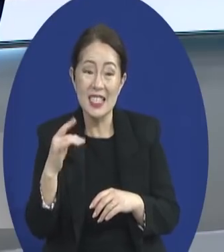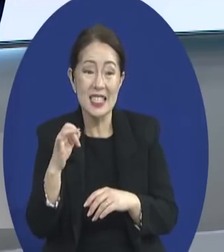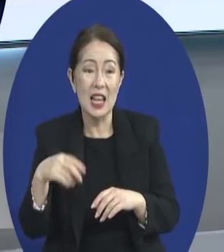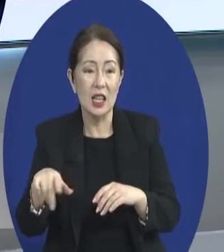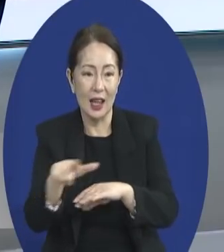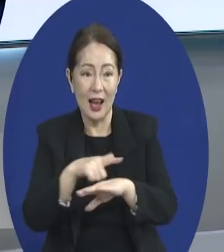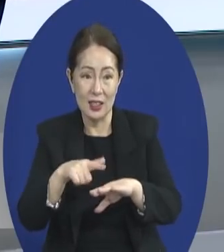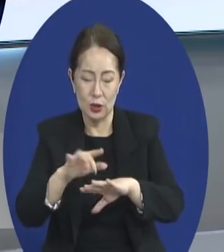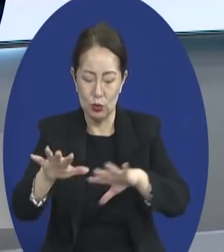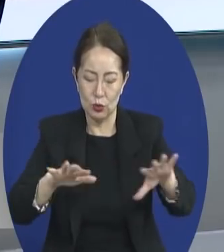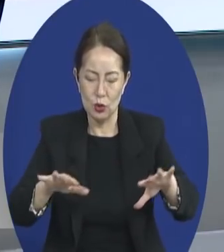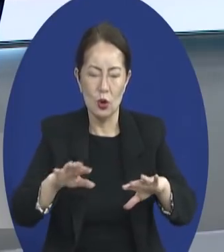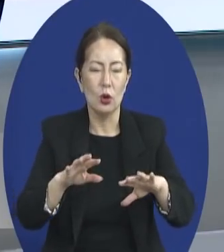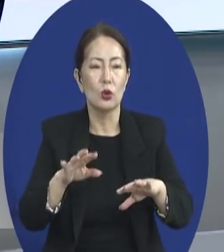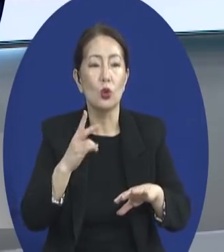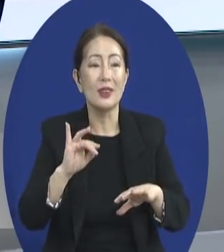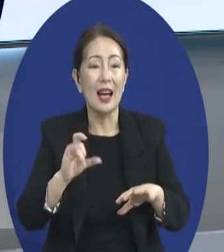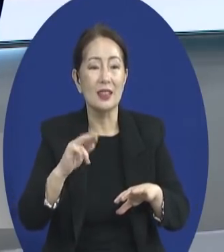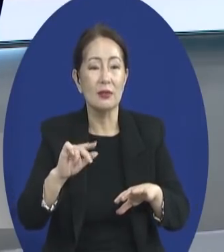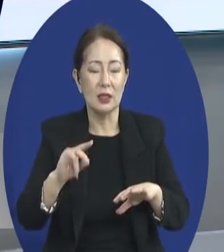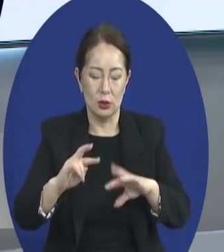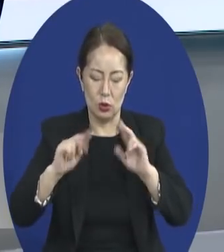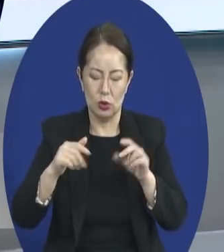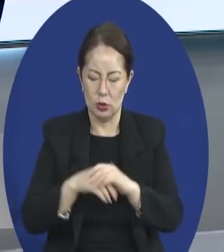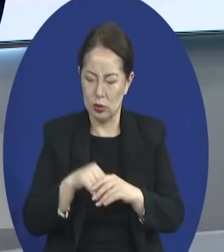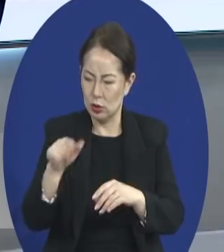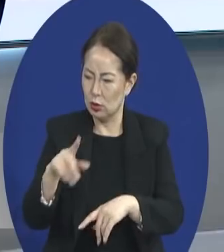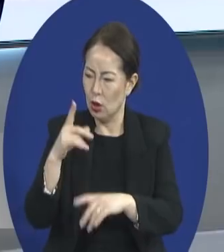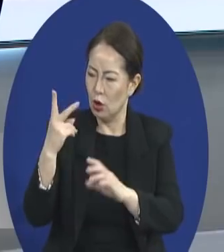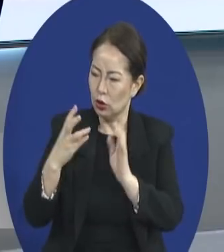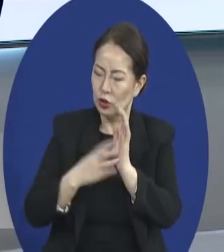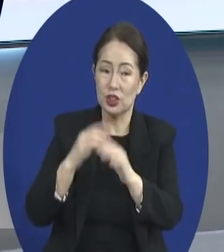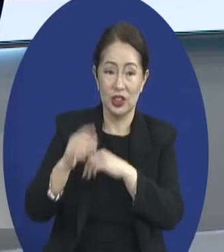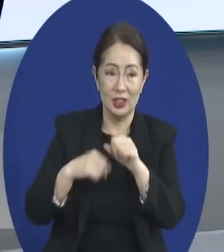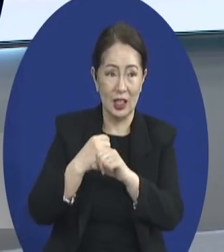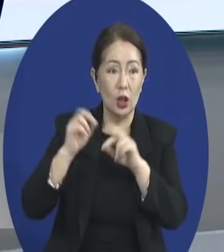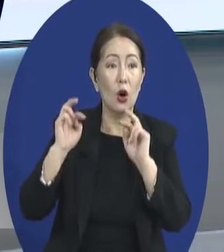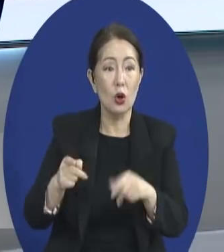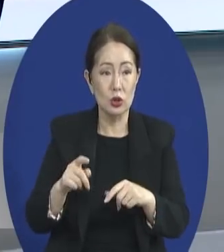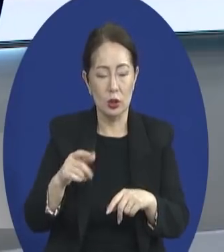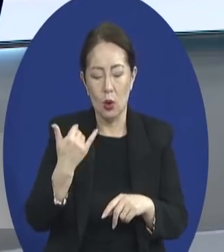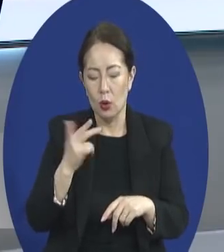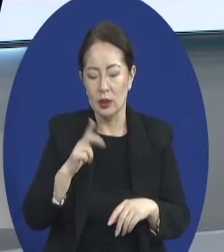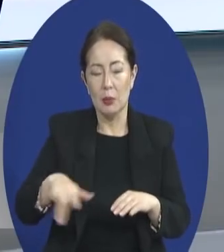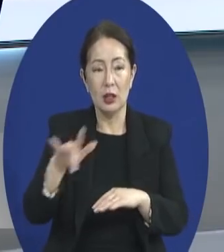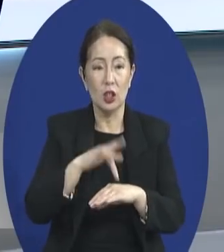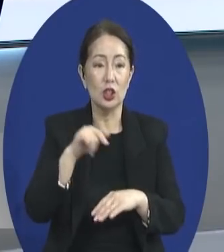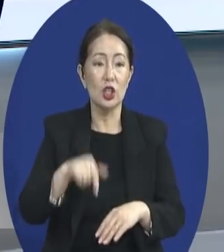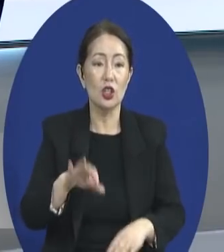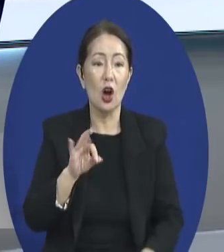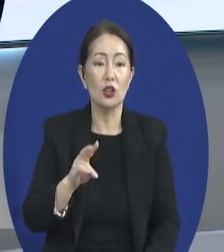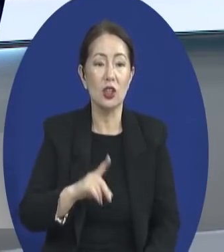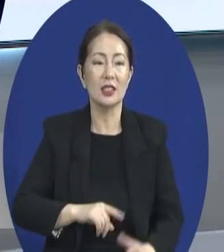Өөрөөр хэлбэл нийслэлийн эрх зүйн байдлын тухай хуулийг монголчууд 29 жилийн дараа шинжилсэн. Ингэснээрээ нийслэл хот энэ оноос эхлээд өөрийн